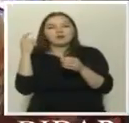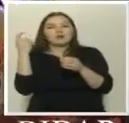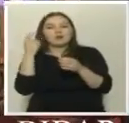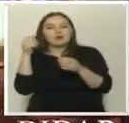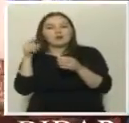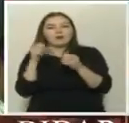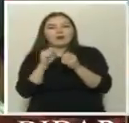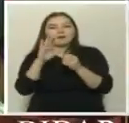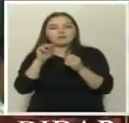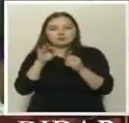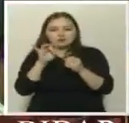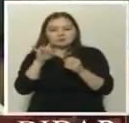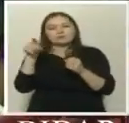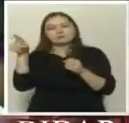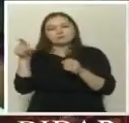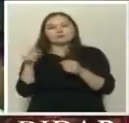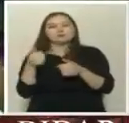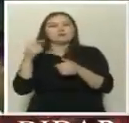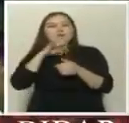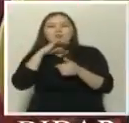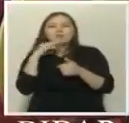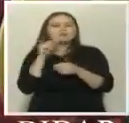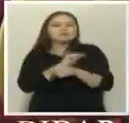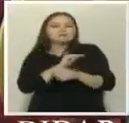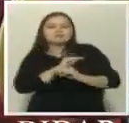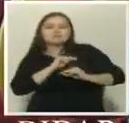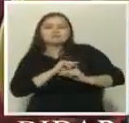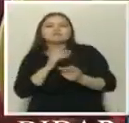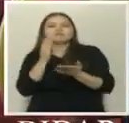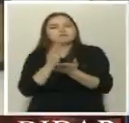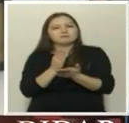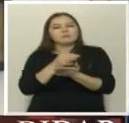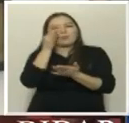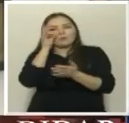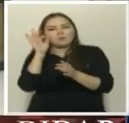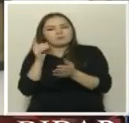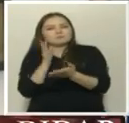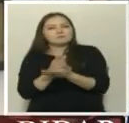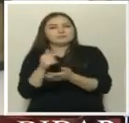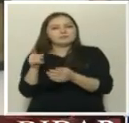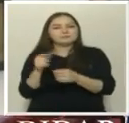коллектив театра планирует показать спектакль не только в Казахстане но и за рубежом